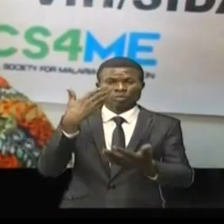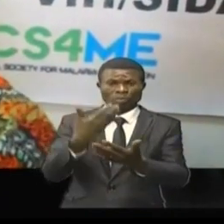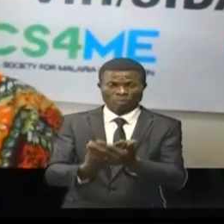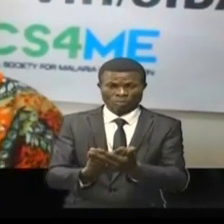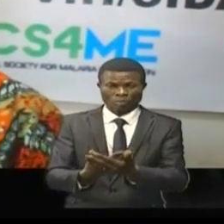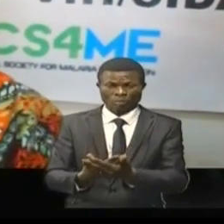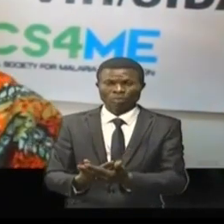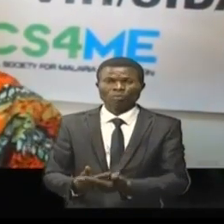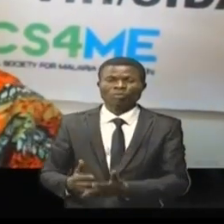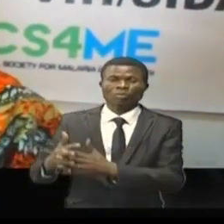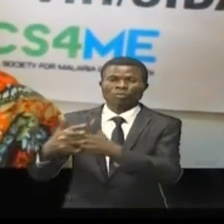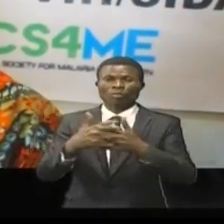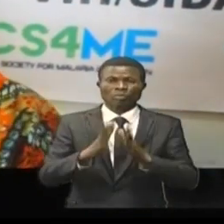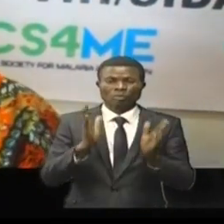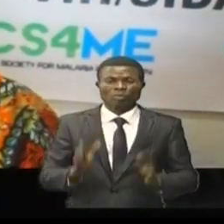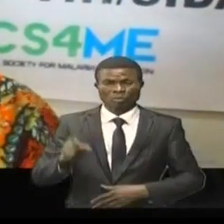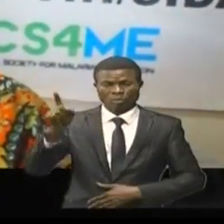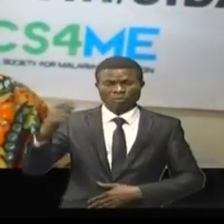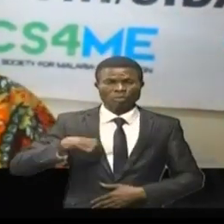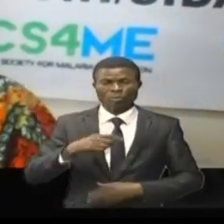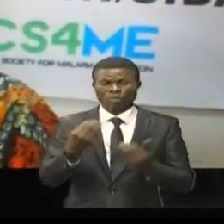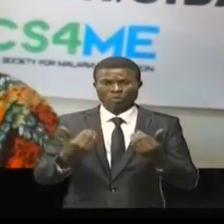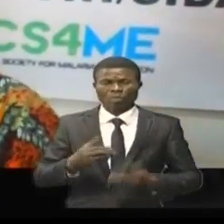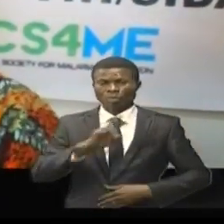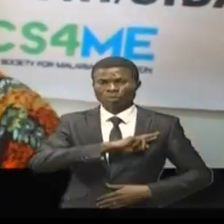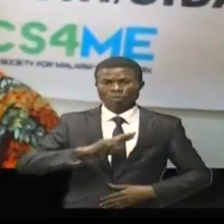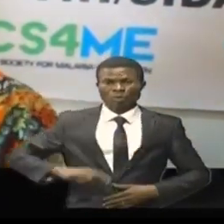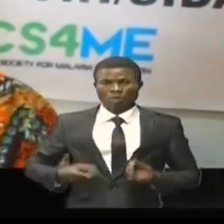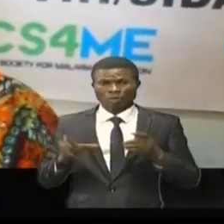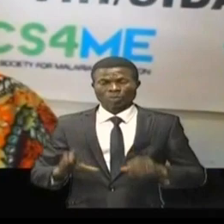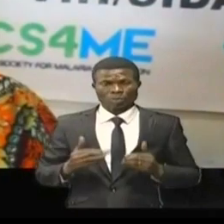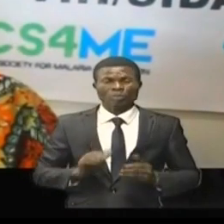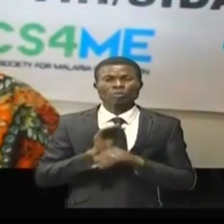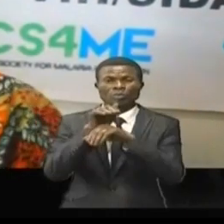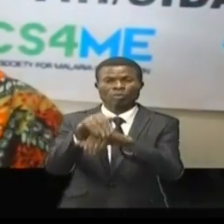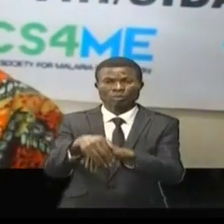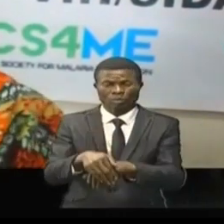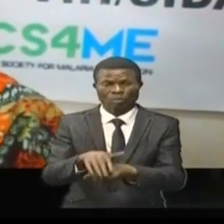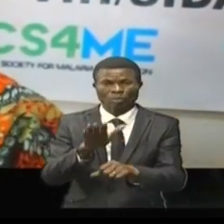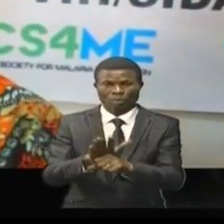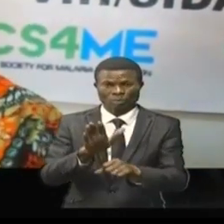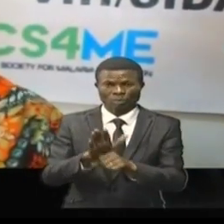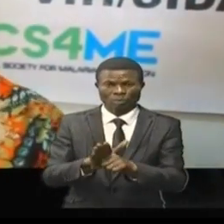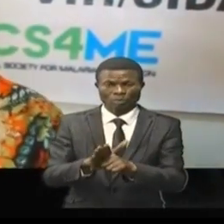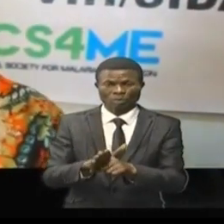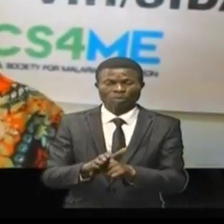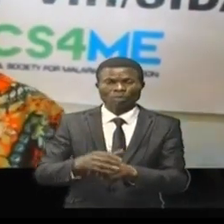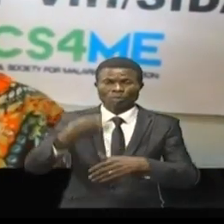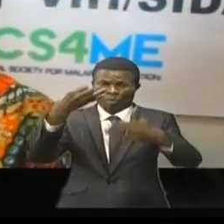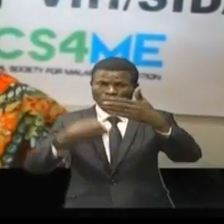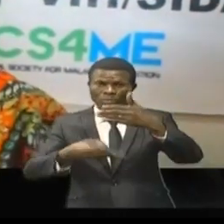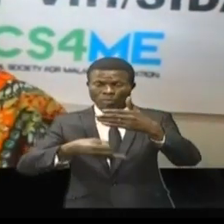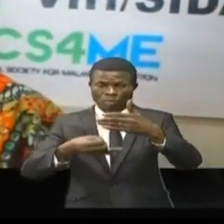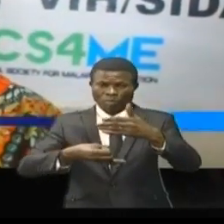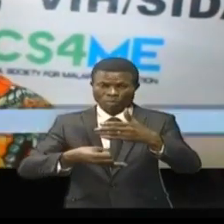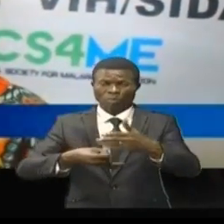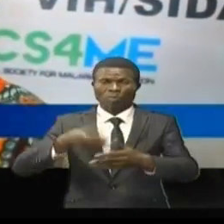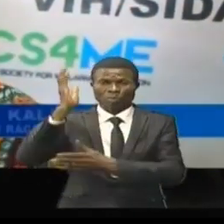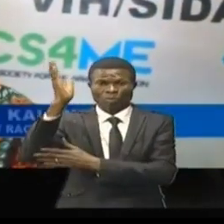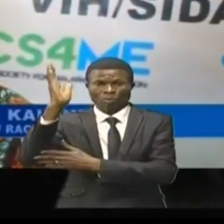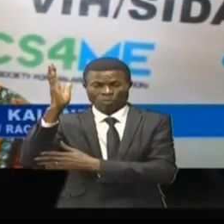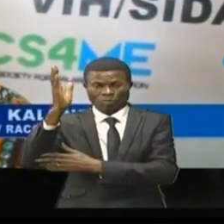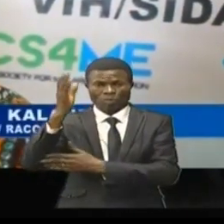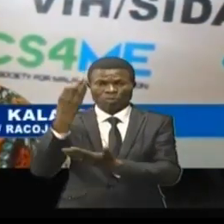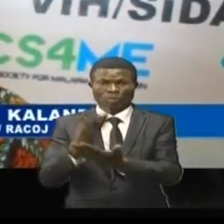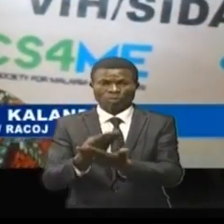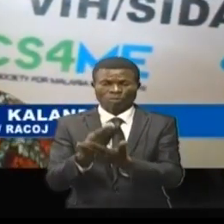York. Nous voudrons que la RDC puisse contribuer à cette 7e reconstitution de ressources du Fonds